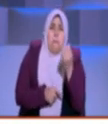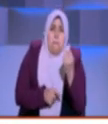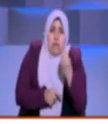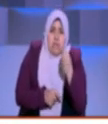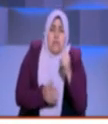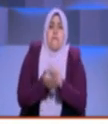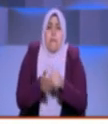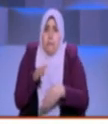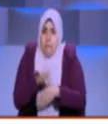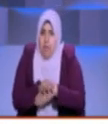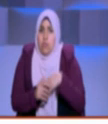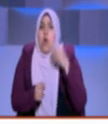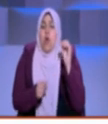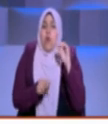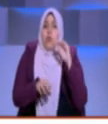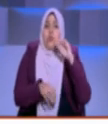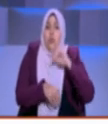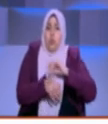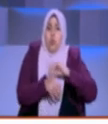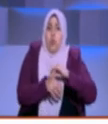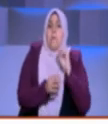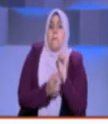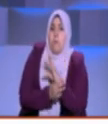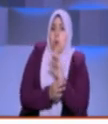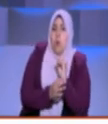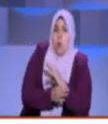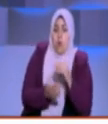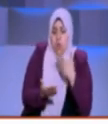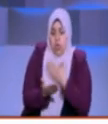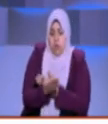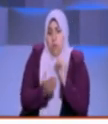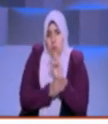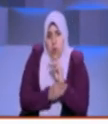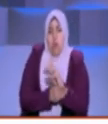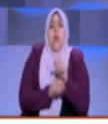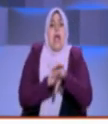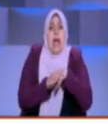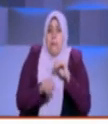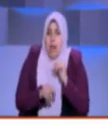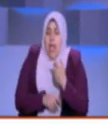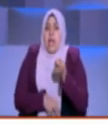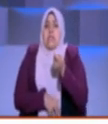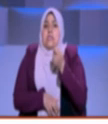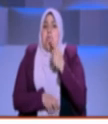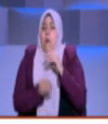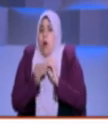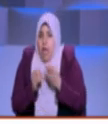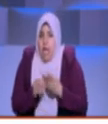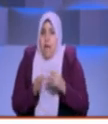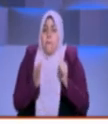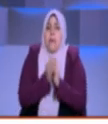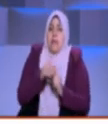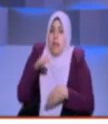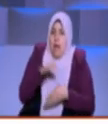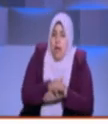الفرنسية لم تبخل على يعني على الفرنسيين بإعطائهم المزيد من الإرشادات، ولأن حساب لم